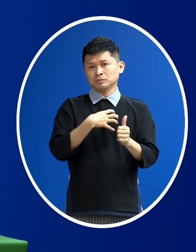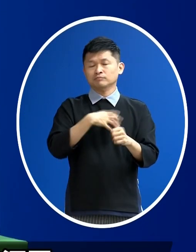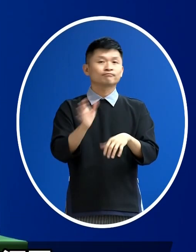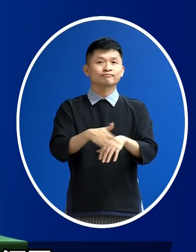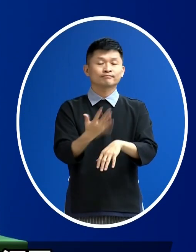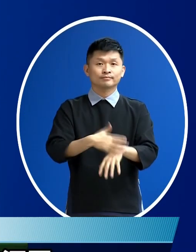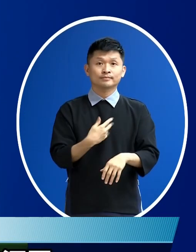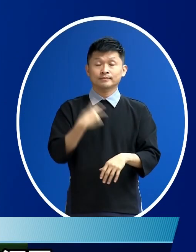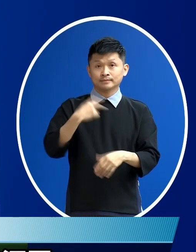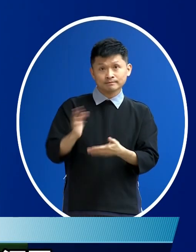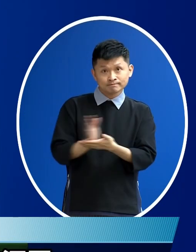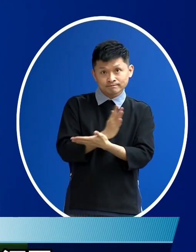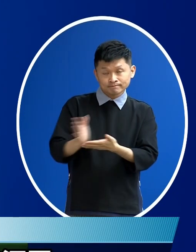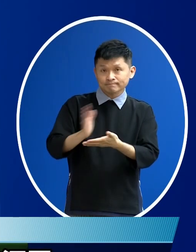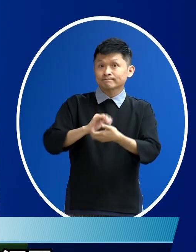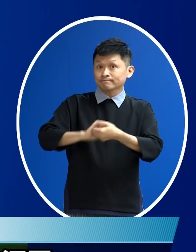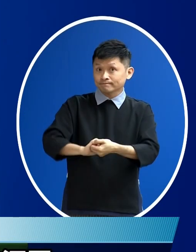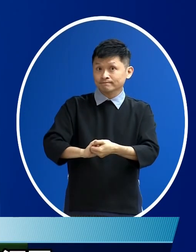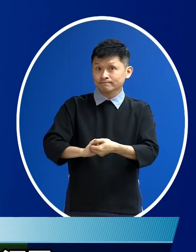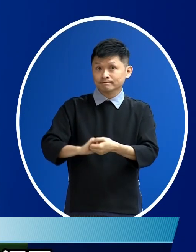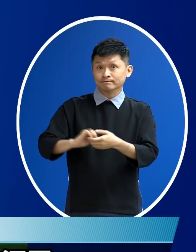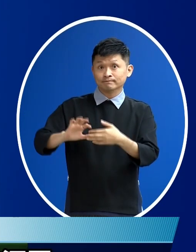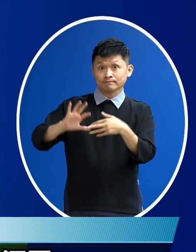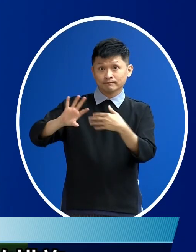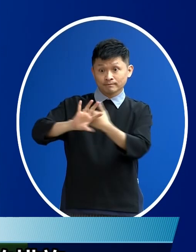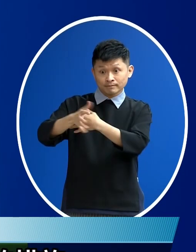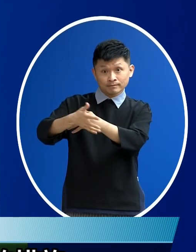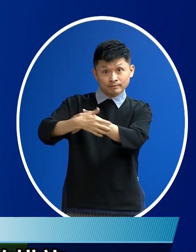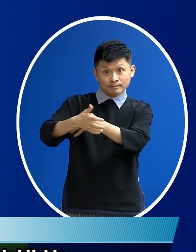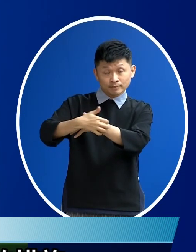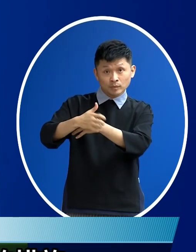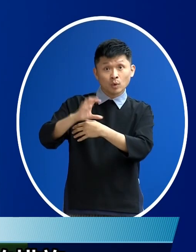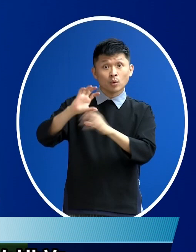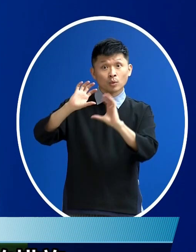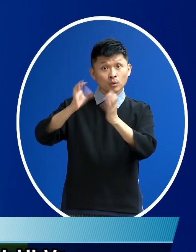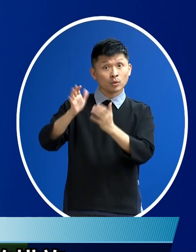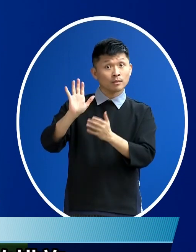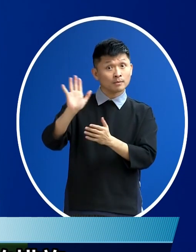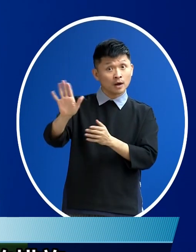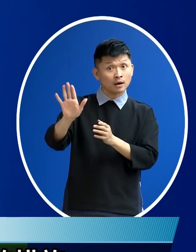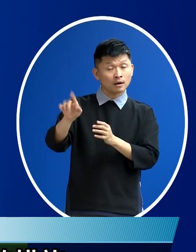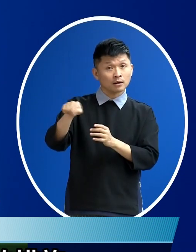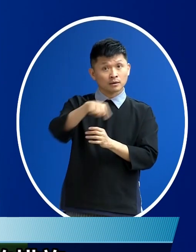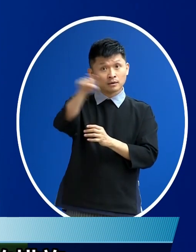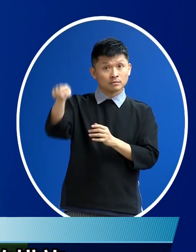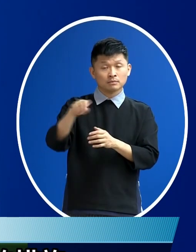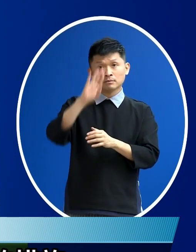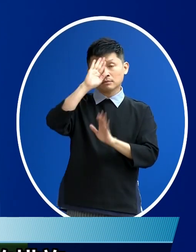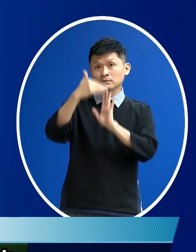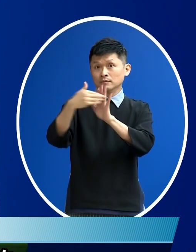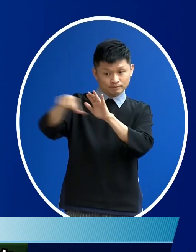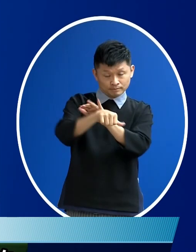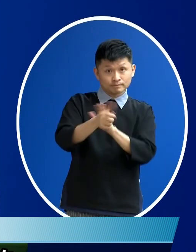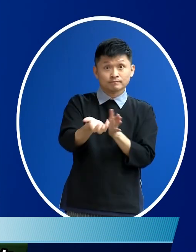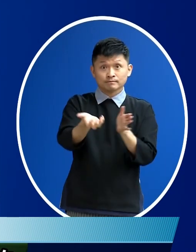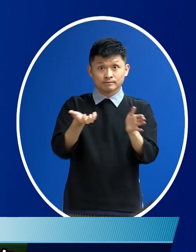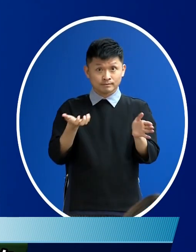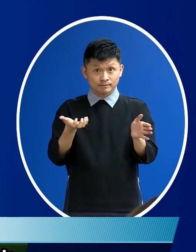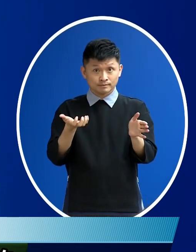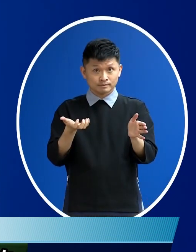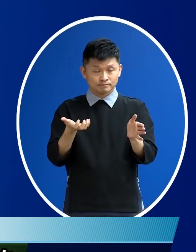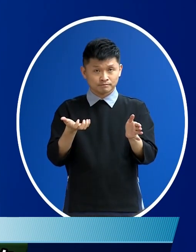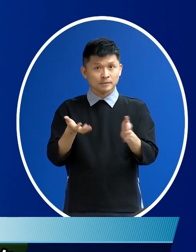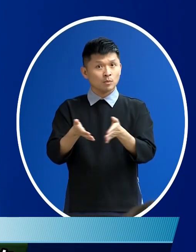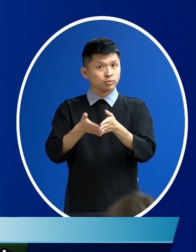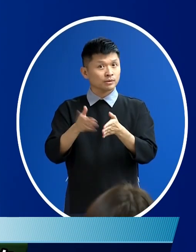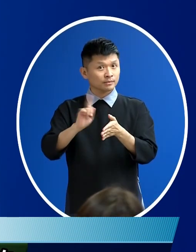那也经过确认，我们所有的这个移工来源国都能够配合相关的一个防疫的措施。那这一次必